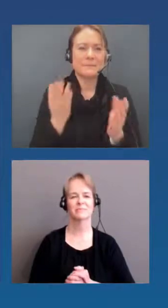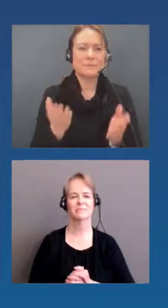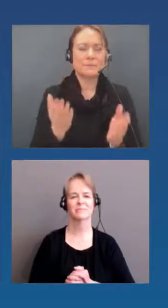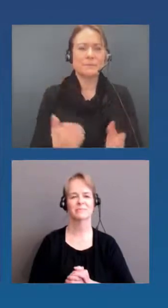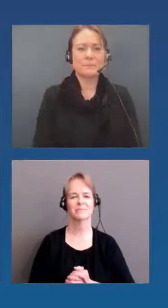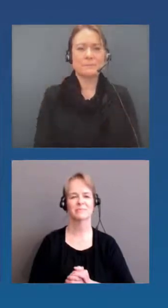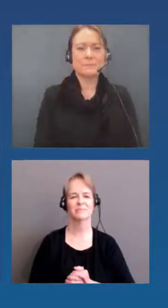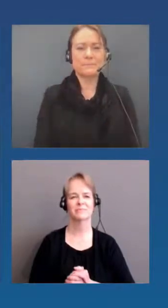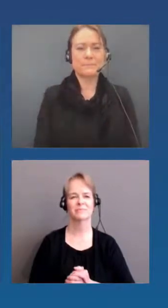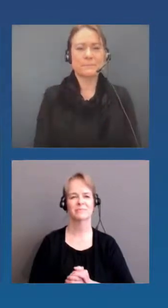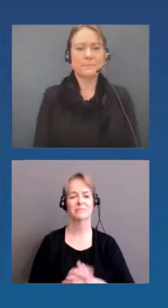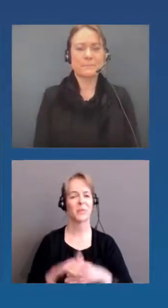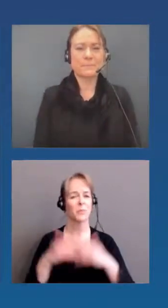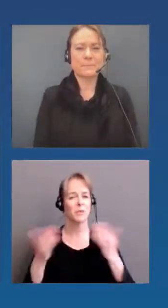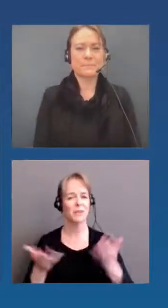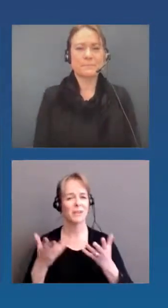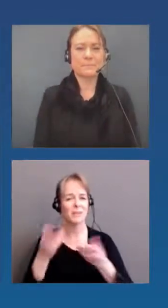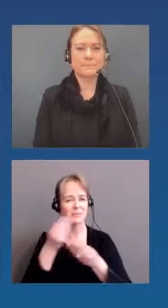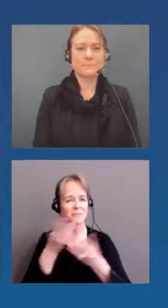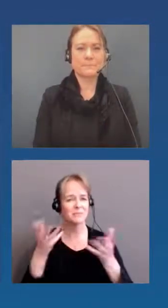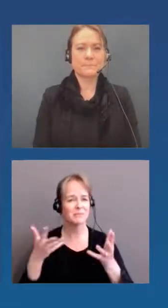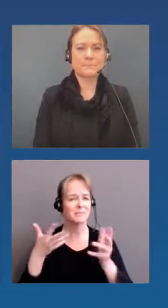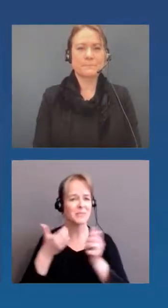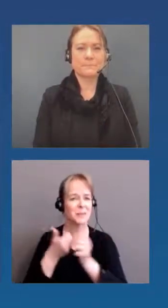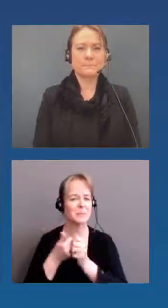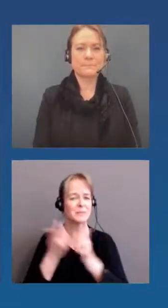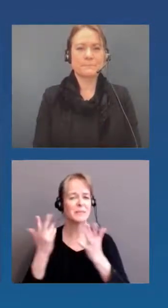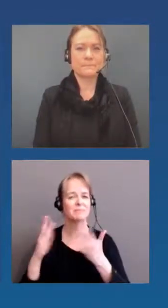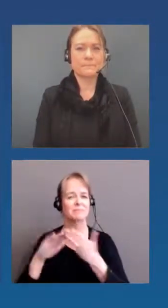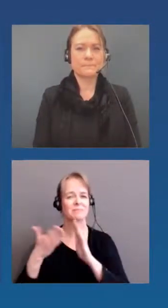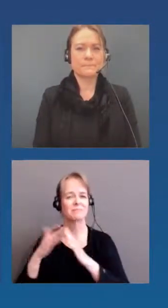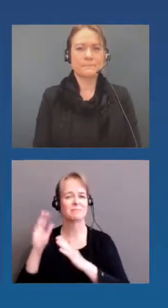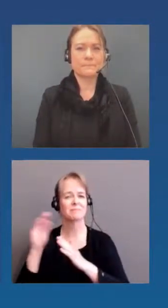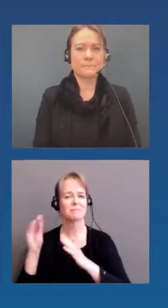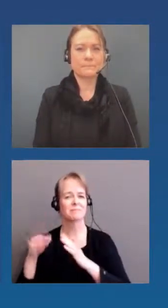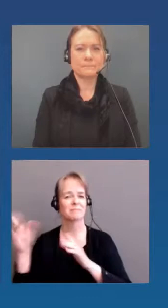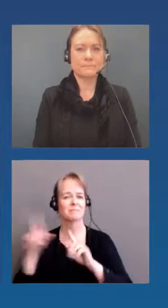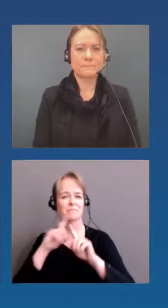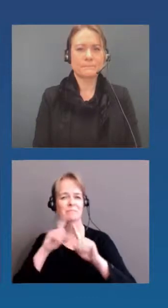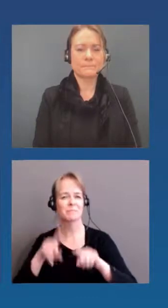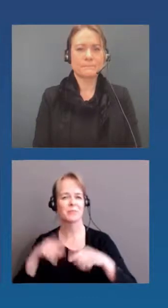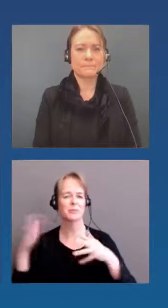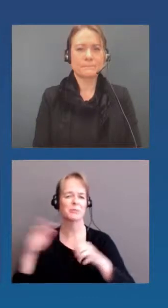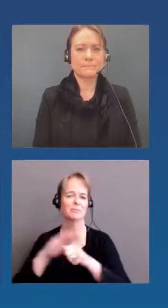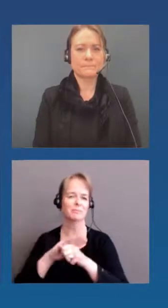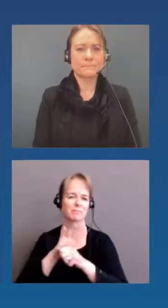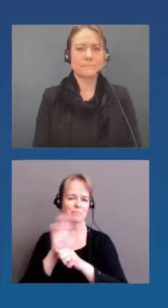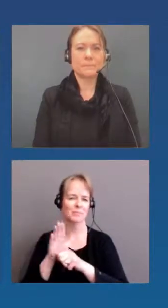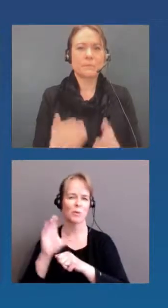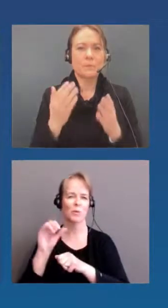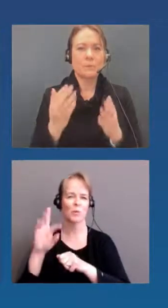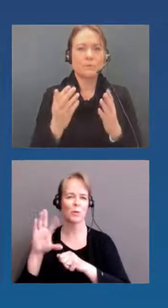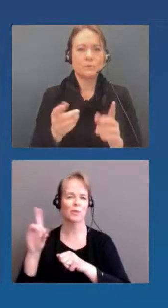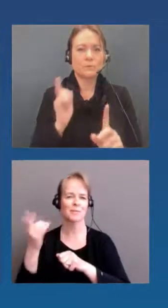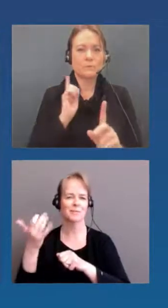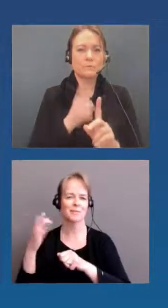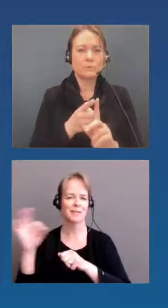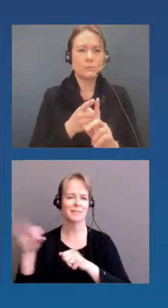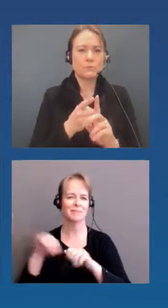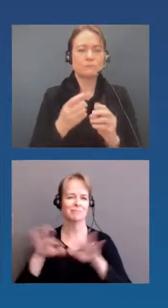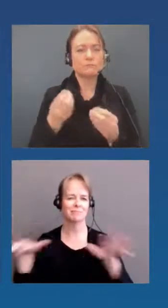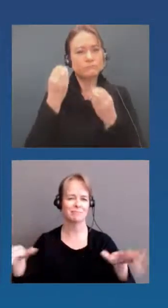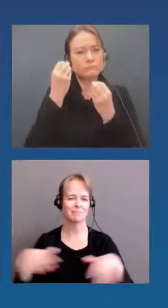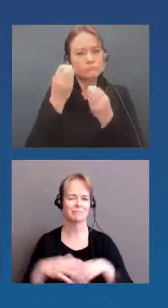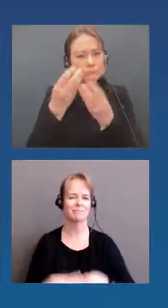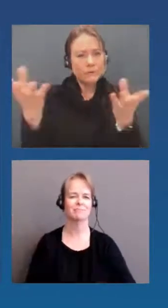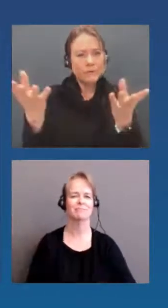are here today to provide an update on the City of Ottawa's response to the COVID-19 pandemic. Nous sommes ici aujourd'hui pour vous fournir une mise à jour sur